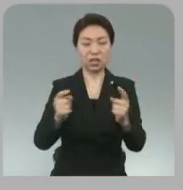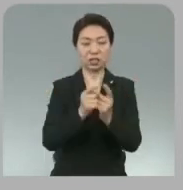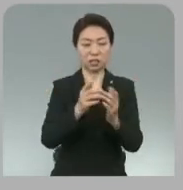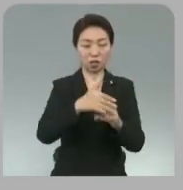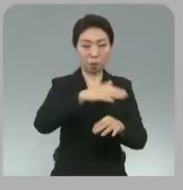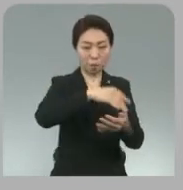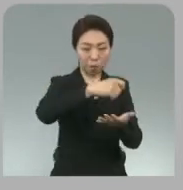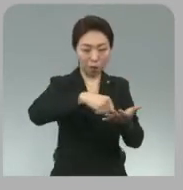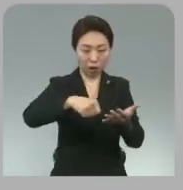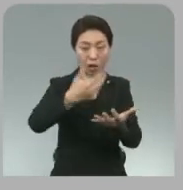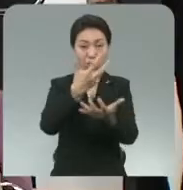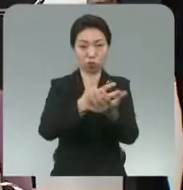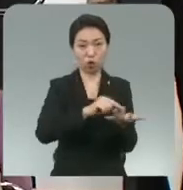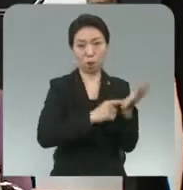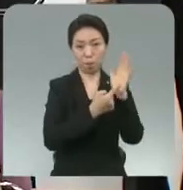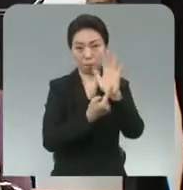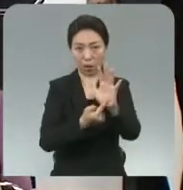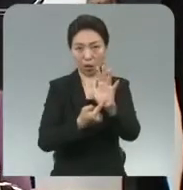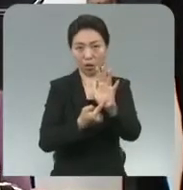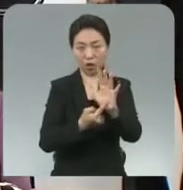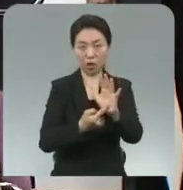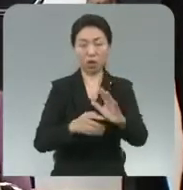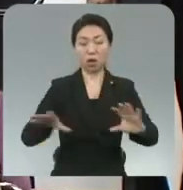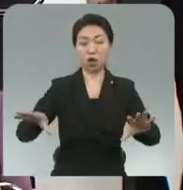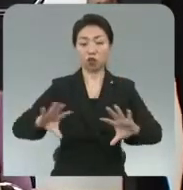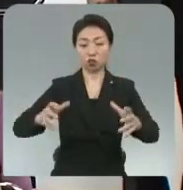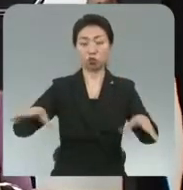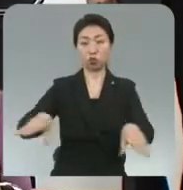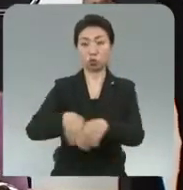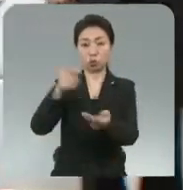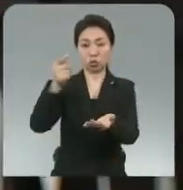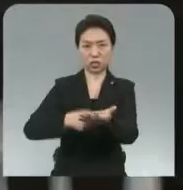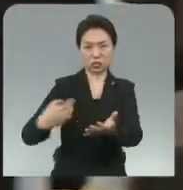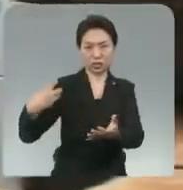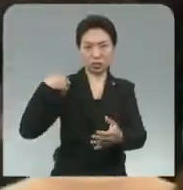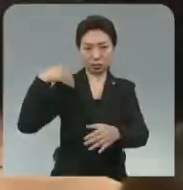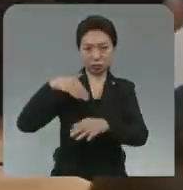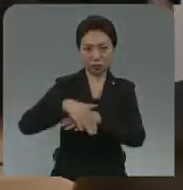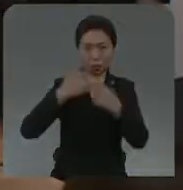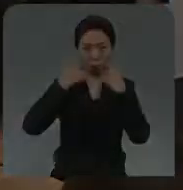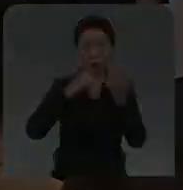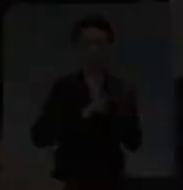Biên tập của Nhật báo Trung An Bắc bộ truyện được đề cử cho Vị trí Bộ trưởng văn hóa thể thao và du